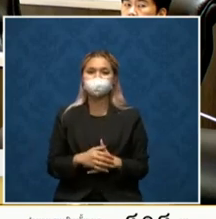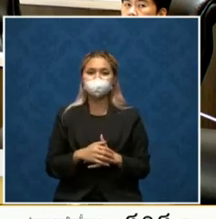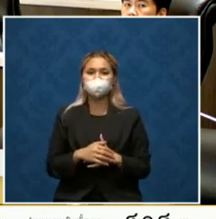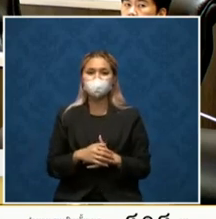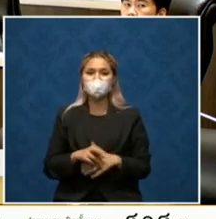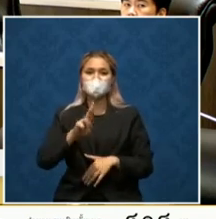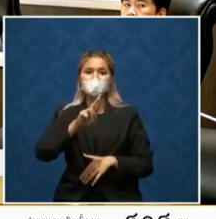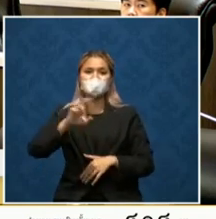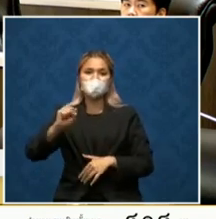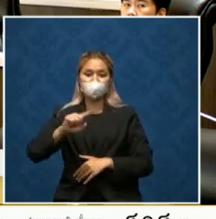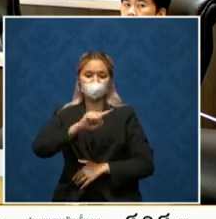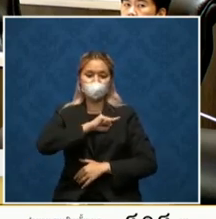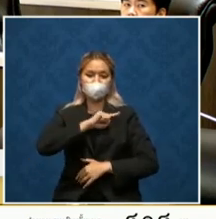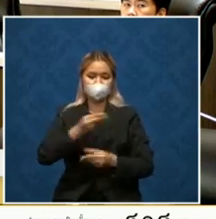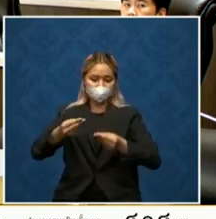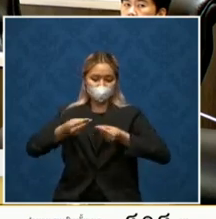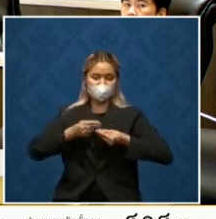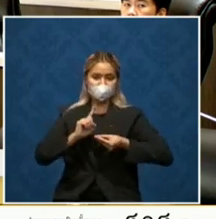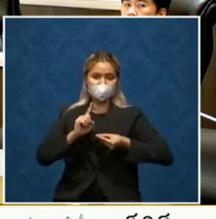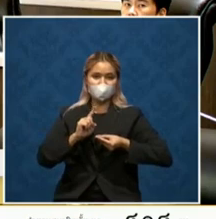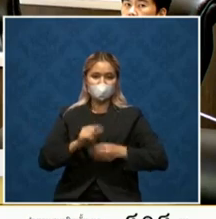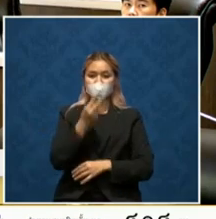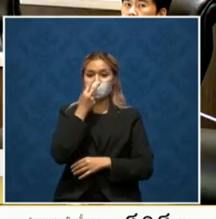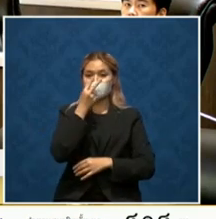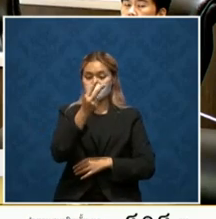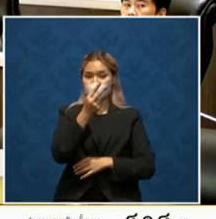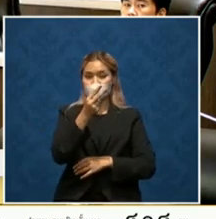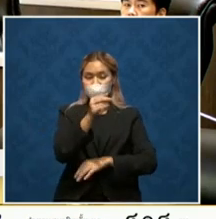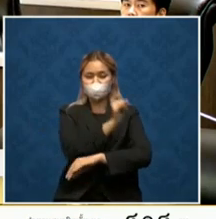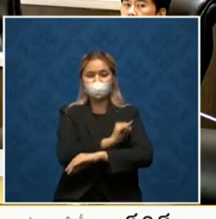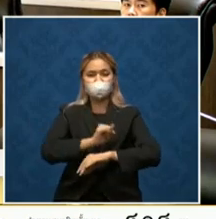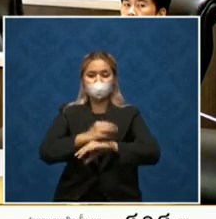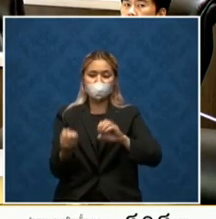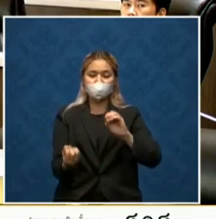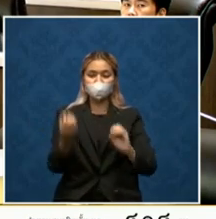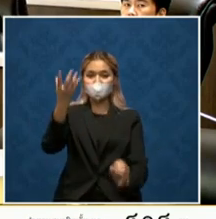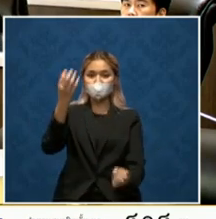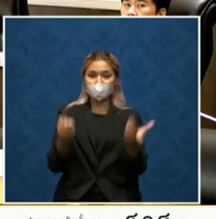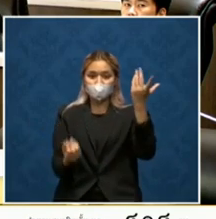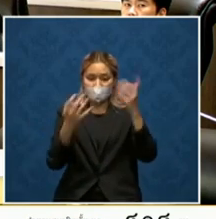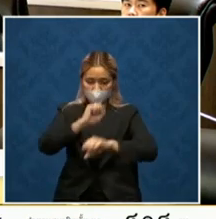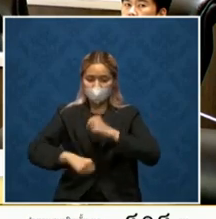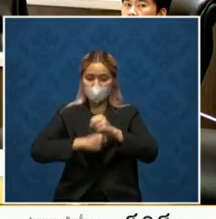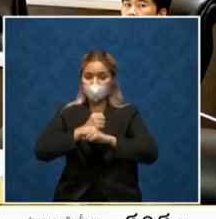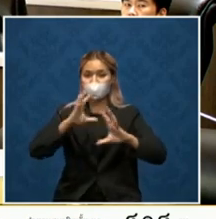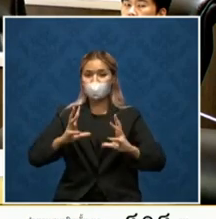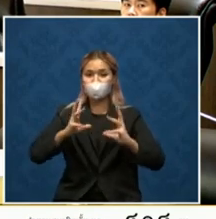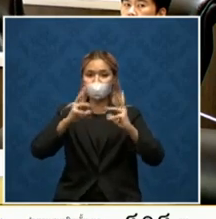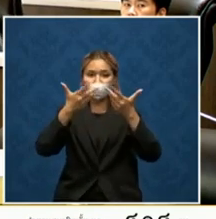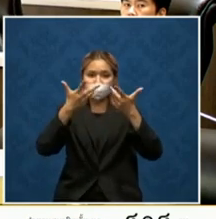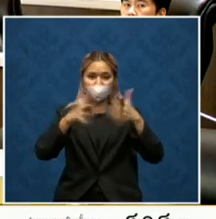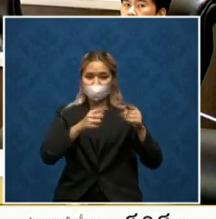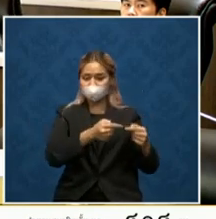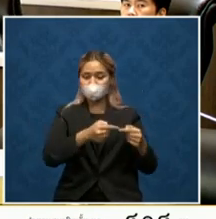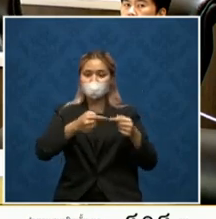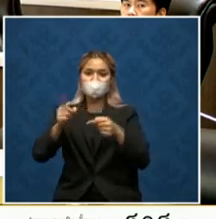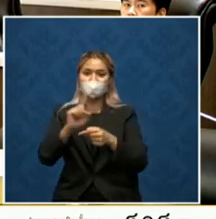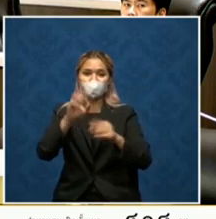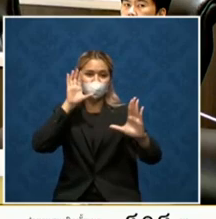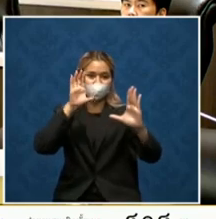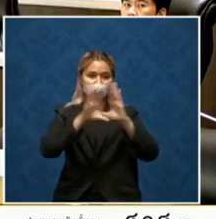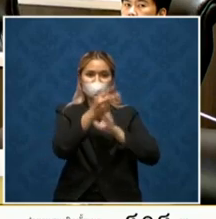มติมอบหมายปรากฏว่าแปลงตามที่เขาบอกว่าหมดอายุสัญญาอนุญาตมี